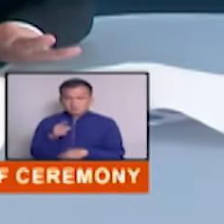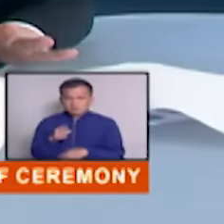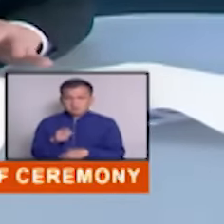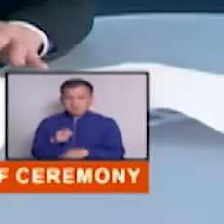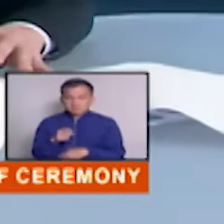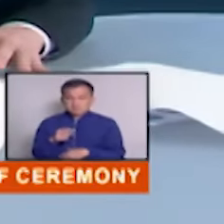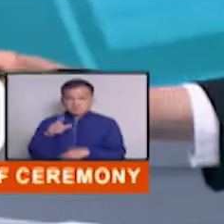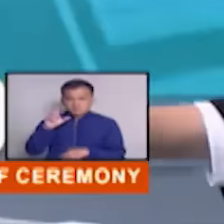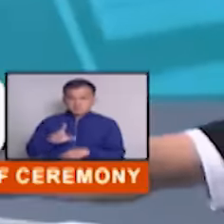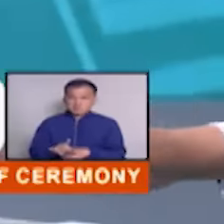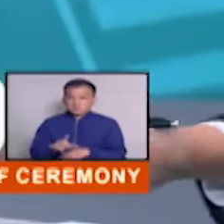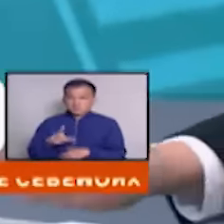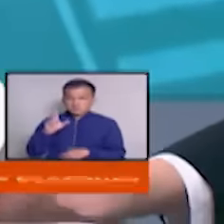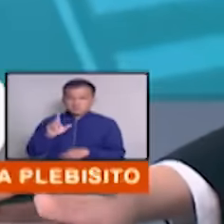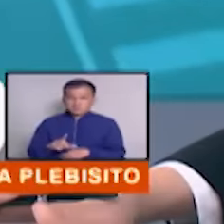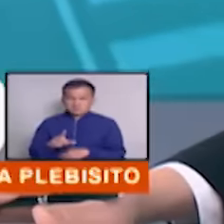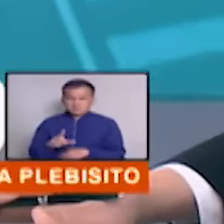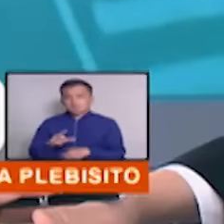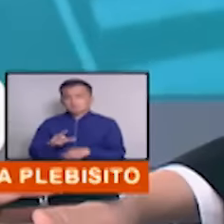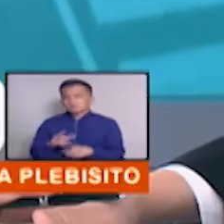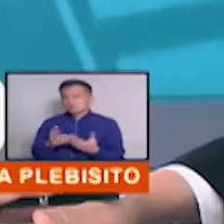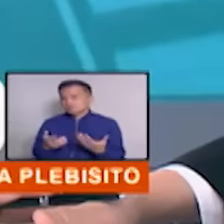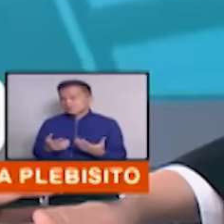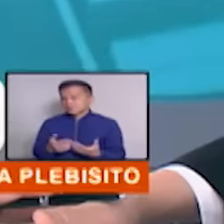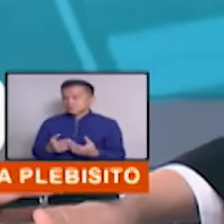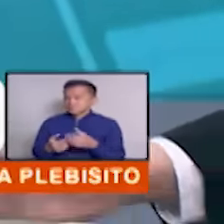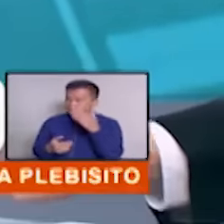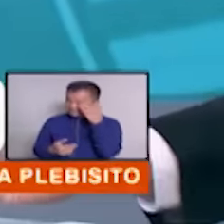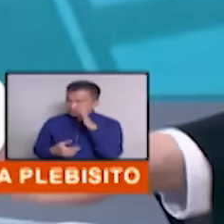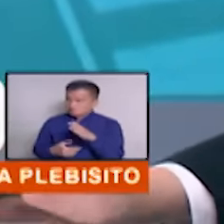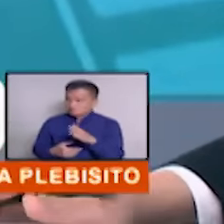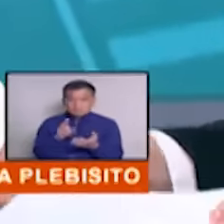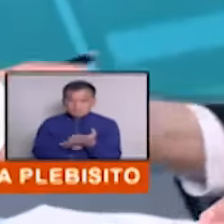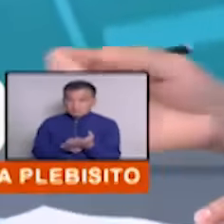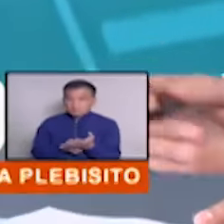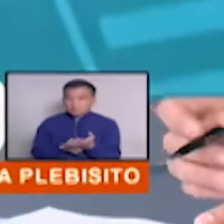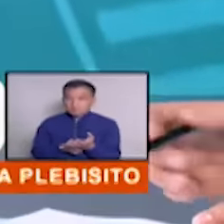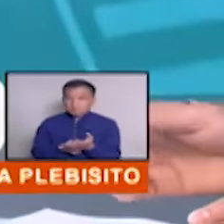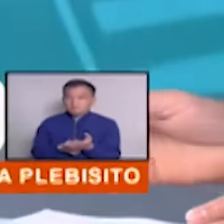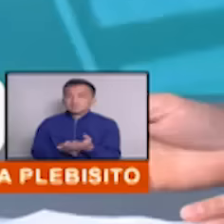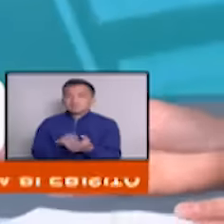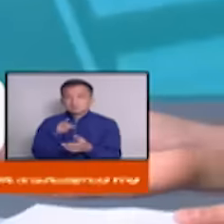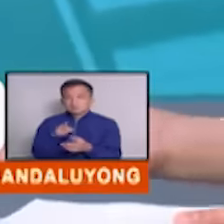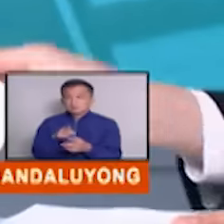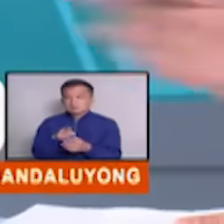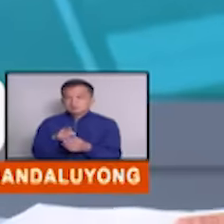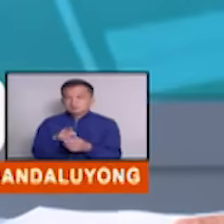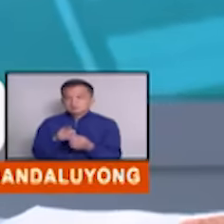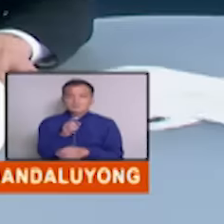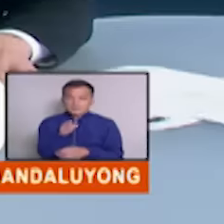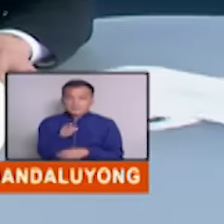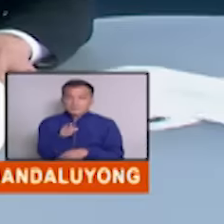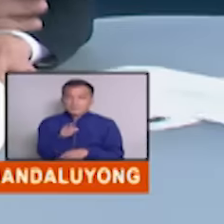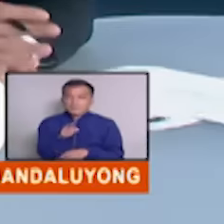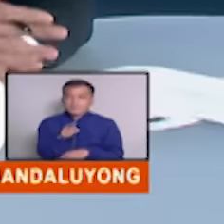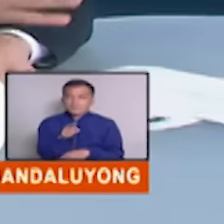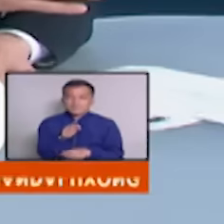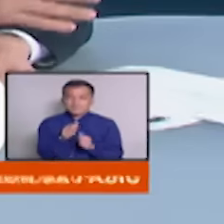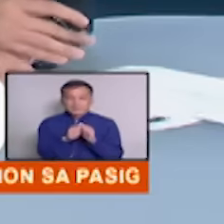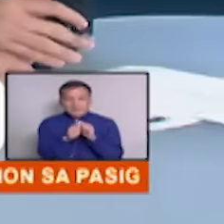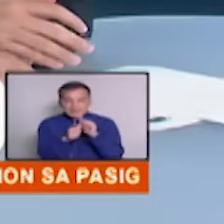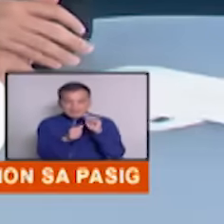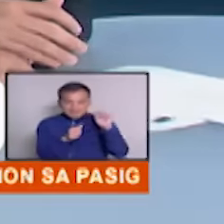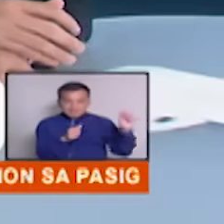isang mababa lamang ang ranggo? Hindi ko din po alam. At nurse pa. Ikaw ay sinibak at itinapon sa